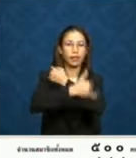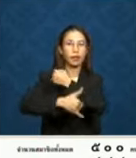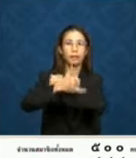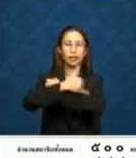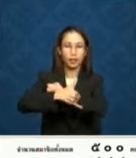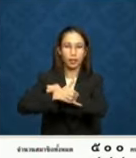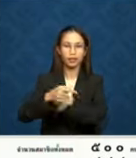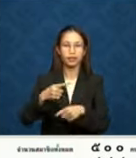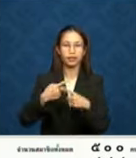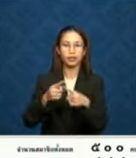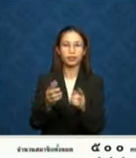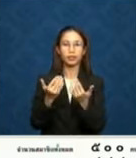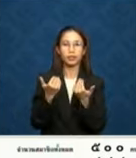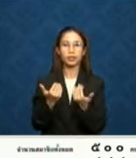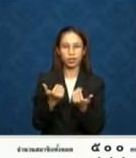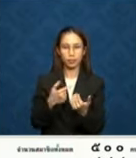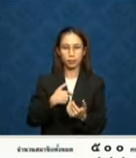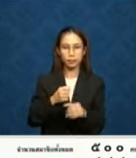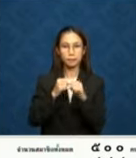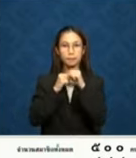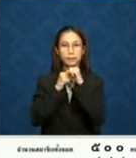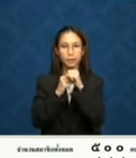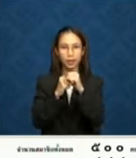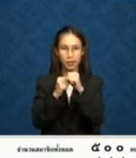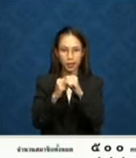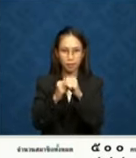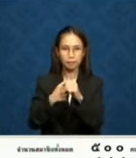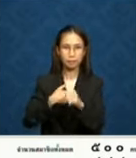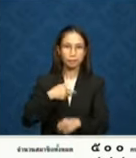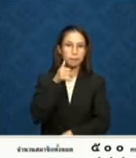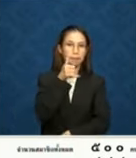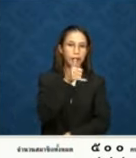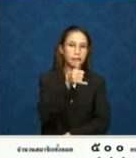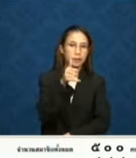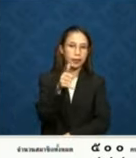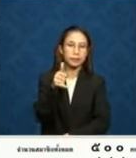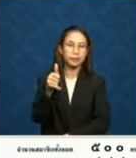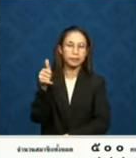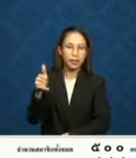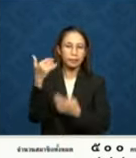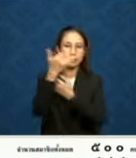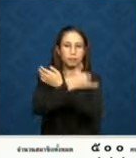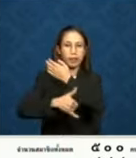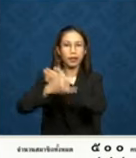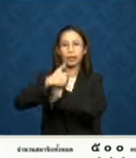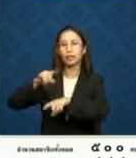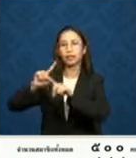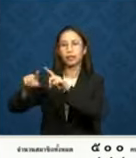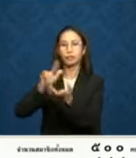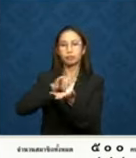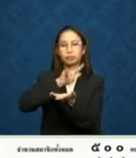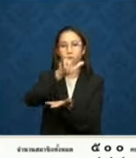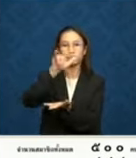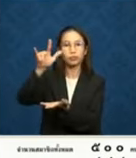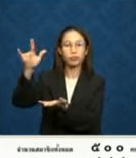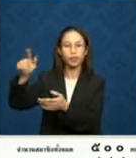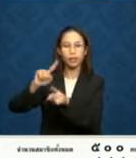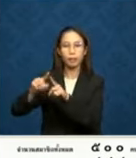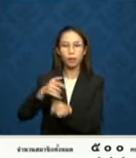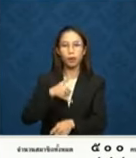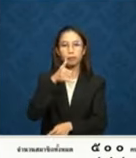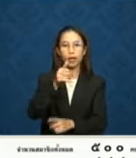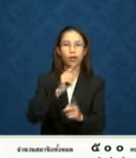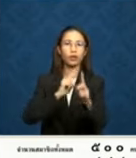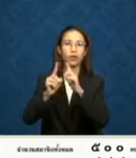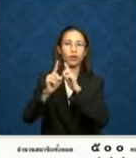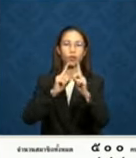ซึในขณะนี้ตัผมเองก็พยายามที่จะเดินทางไปในประเทศต่างๆเพื่อจะไปเจรจ